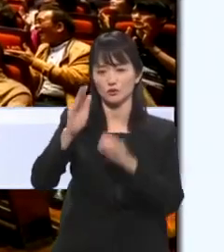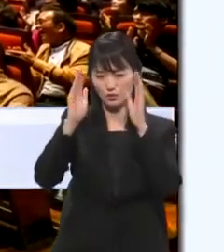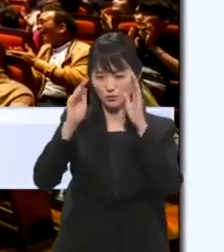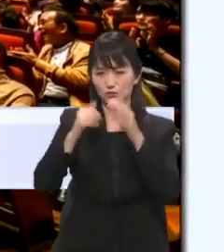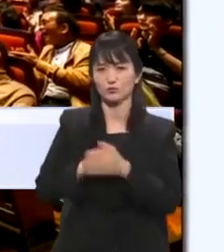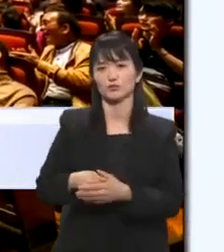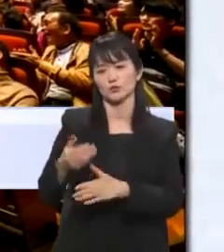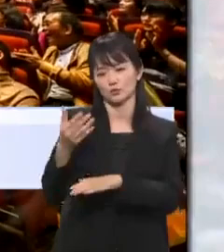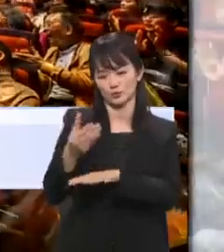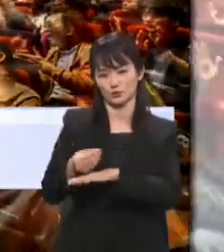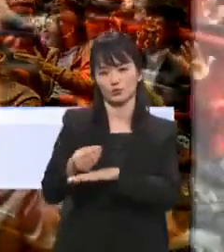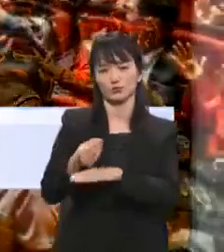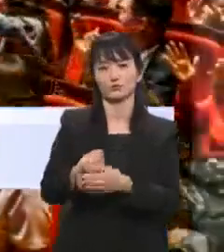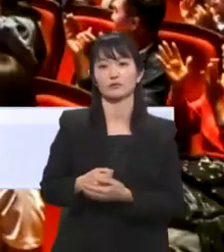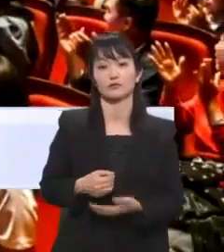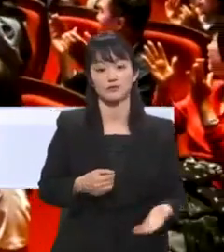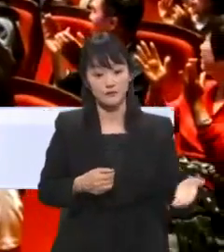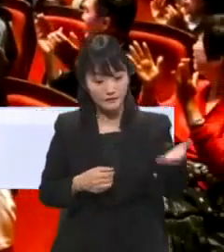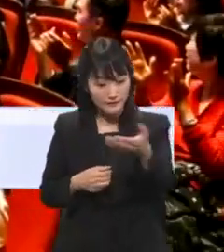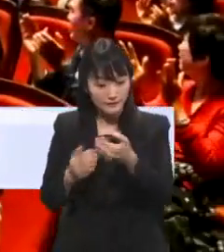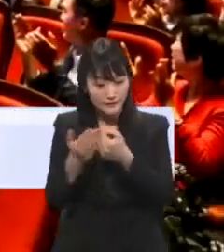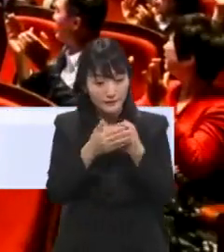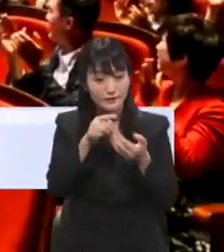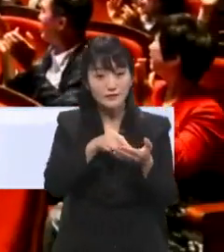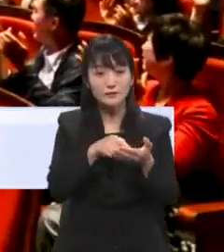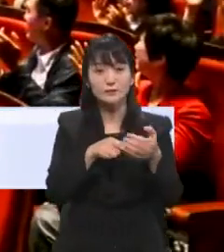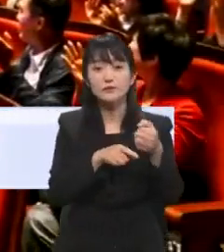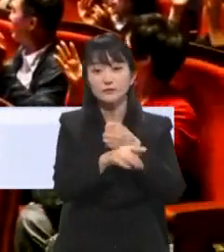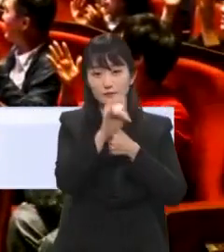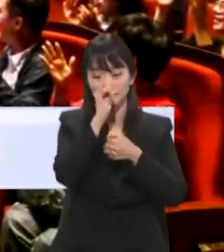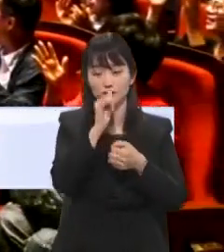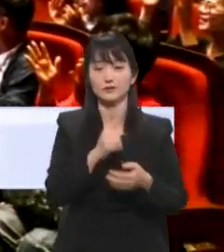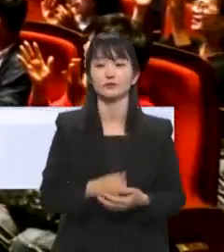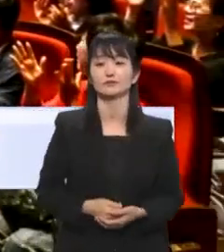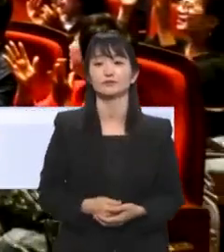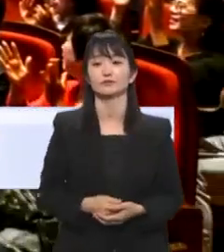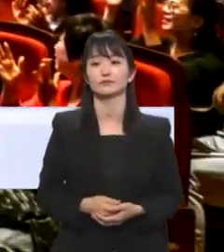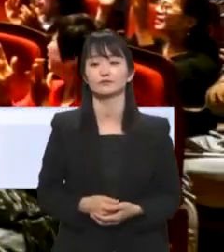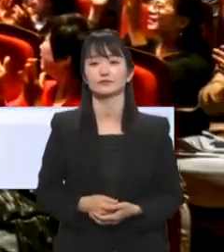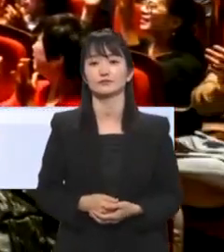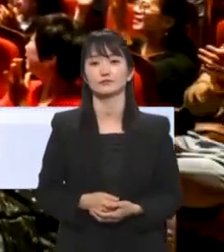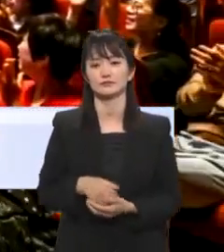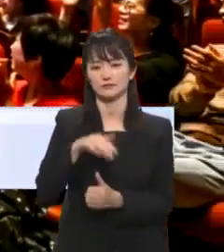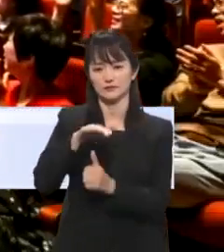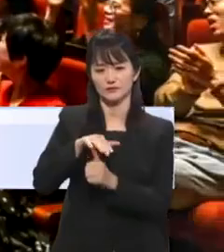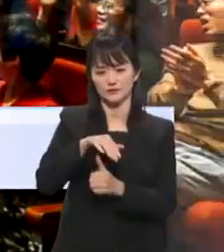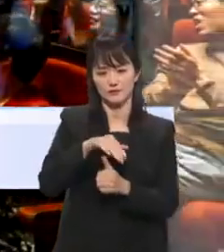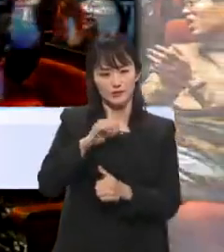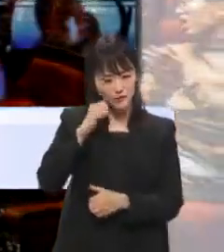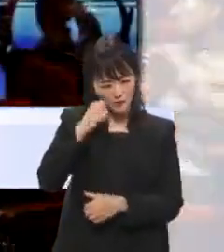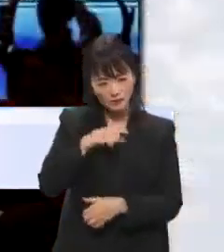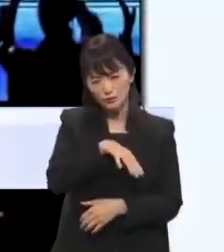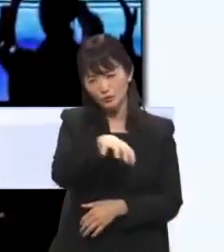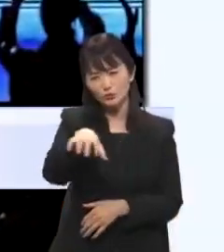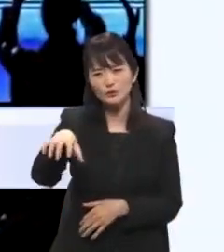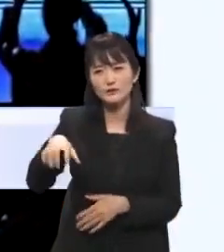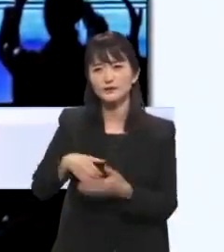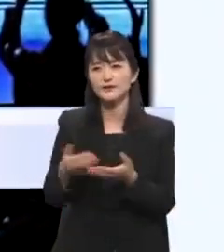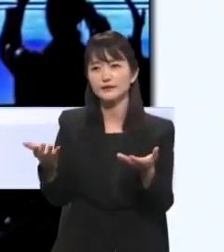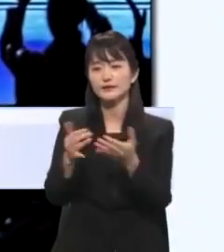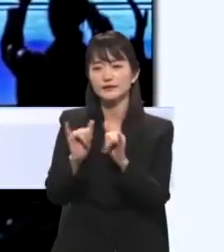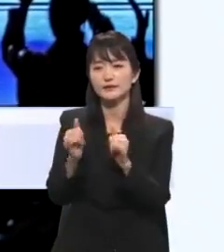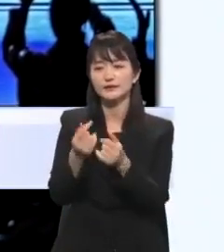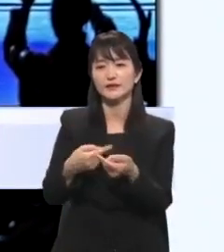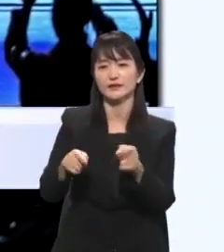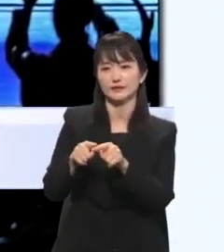예. 그 여러분들의 은혜를 갚는다는 의미 하나고요. 예. 어려운 곳에서 일하시는 분들을 우리가 함께 한다는